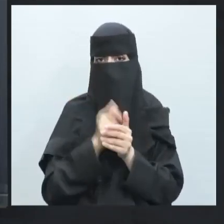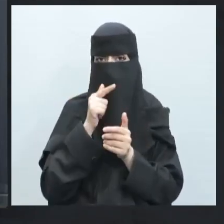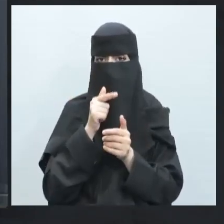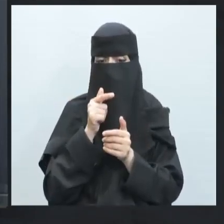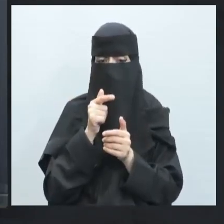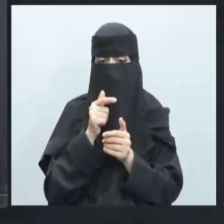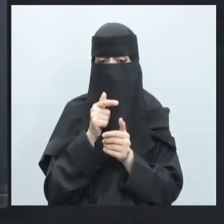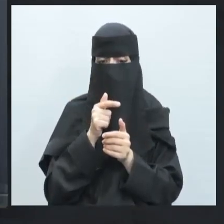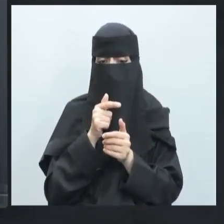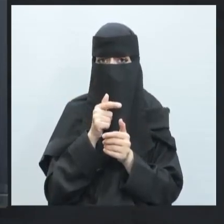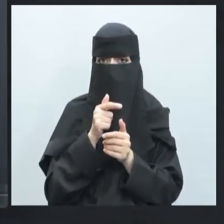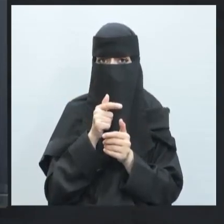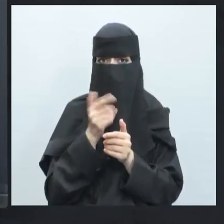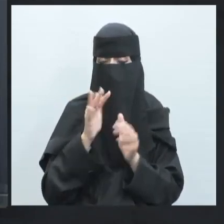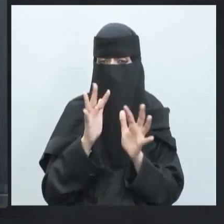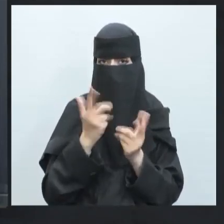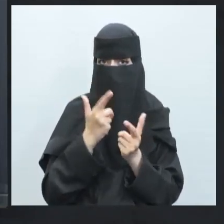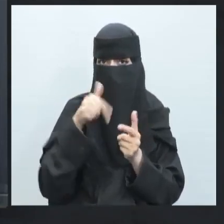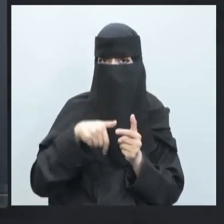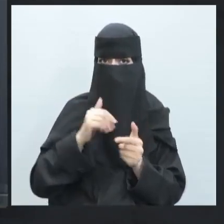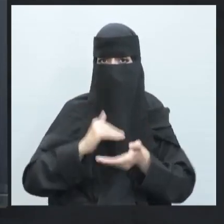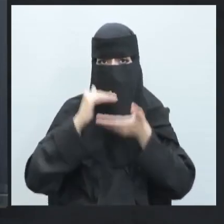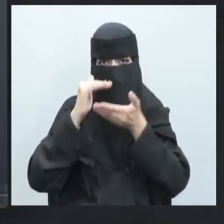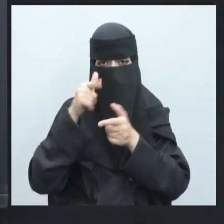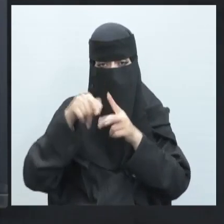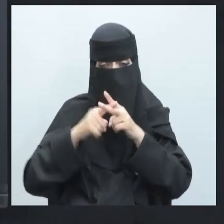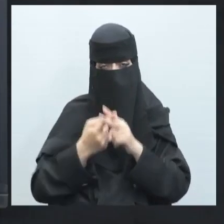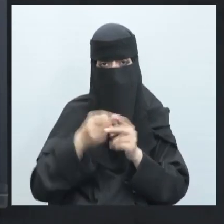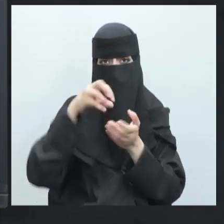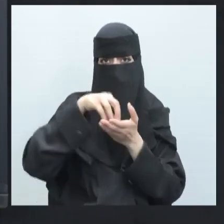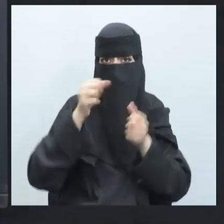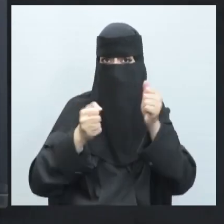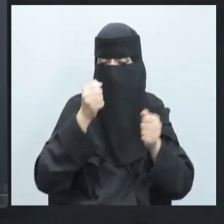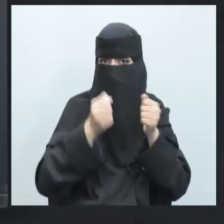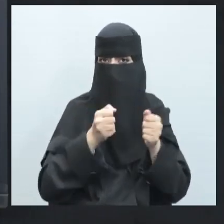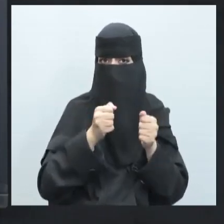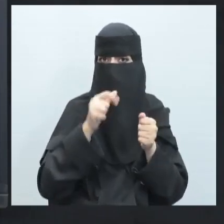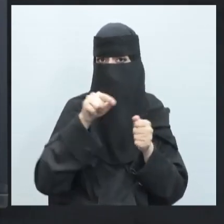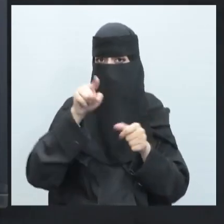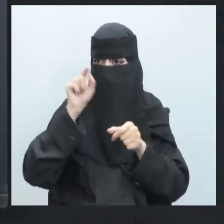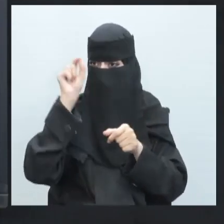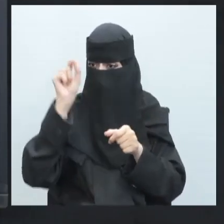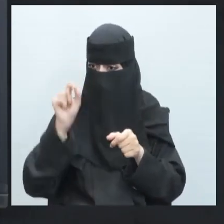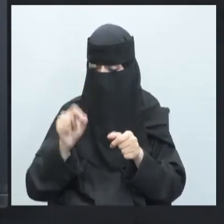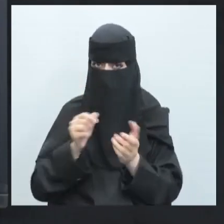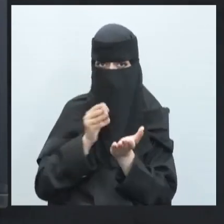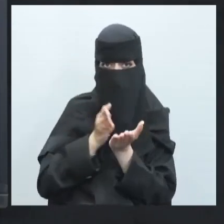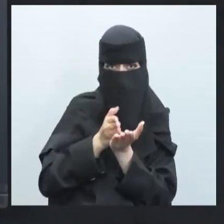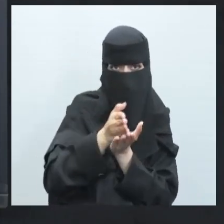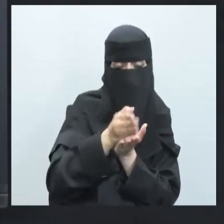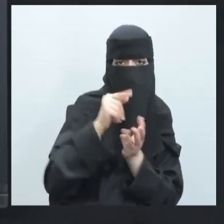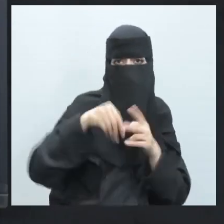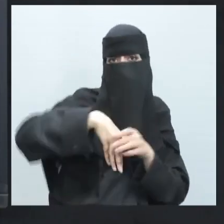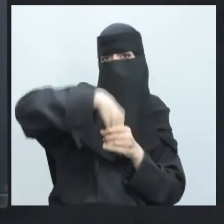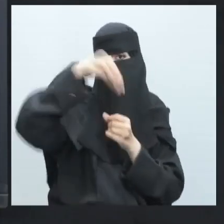الريبوت كيف يقدم او كيف يصنع السياره هنالك نقاط لخط الانتاج وبالتالي هذا